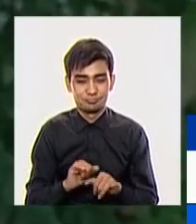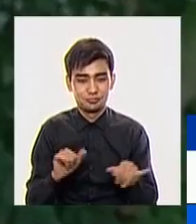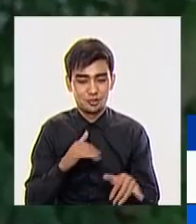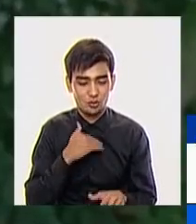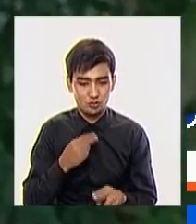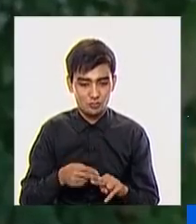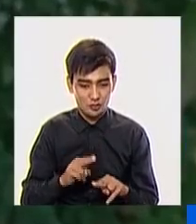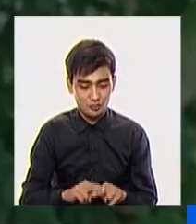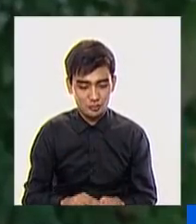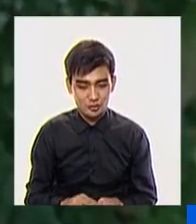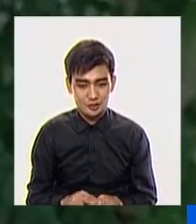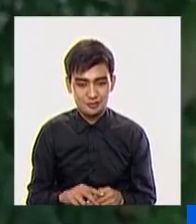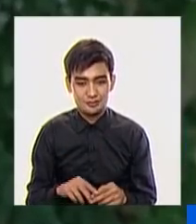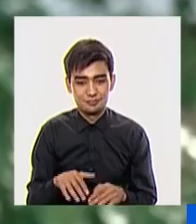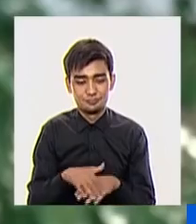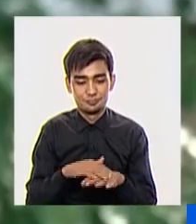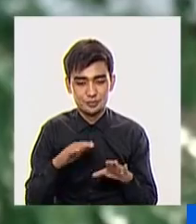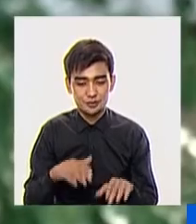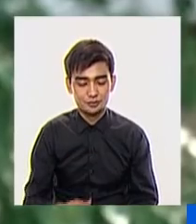коронавирусной инфекции среди населения.